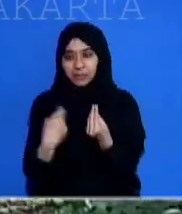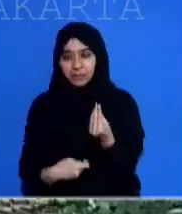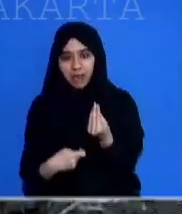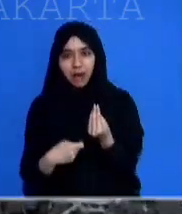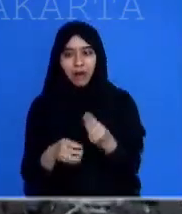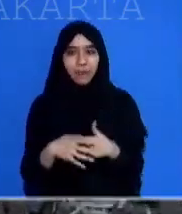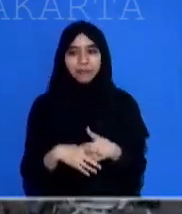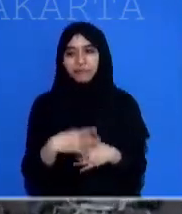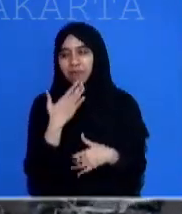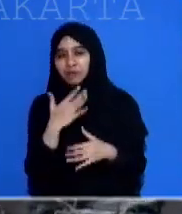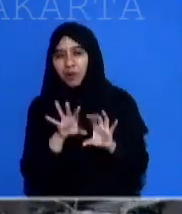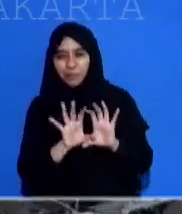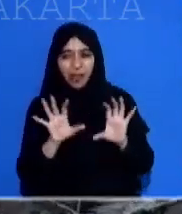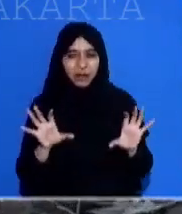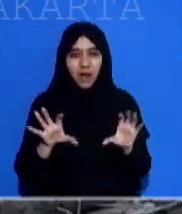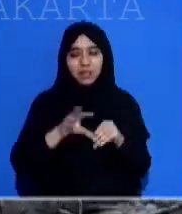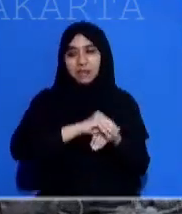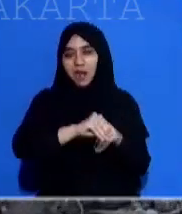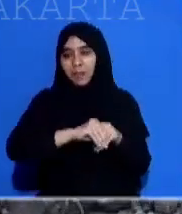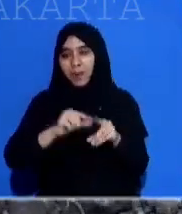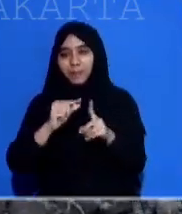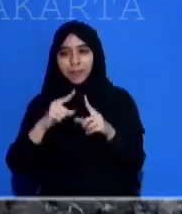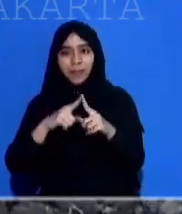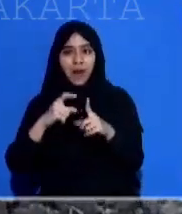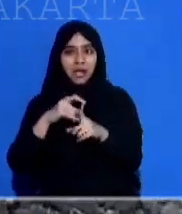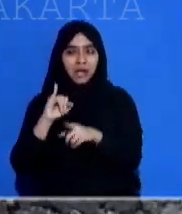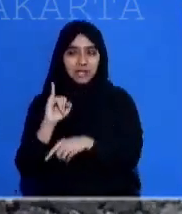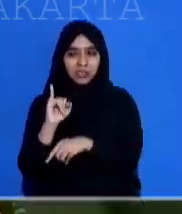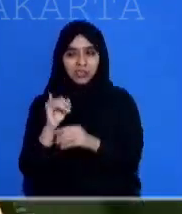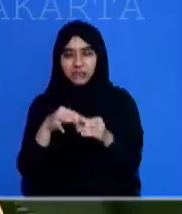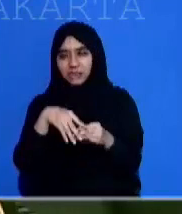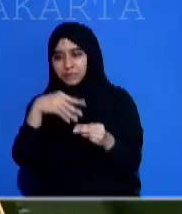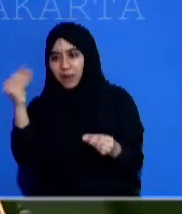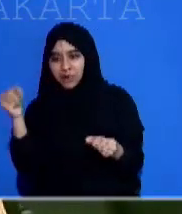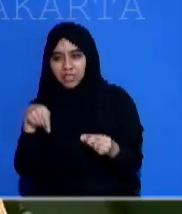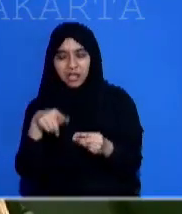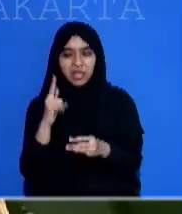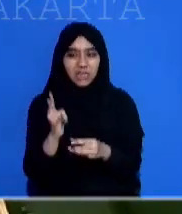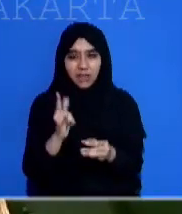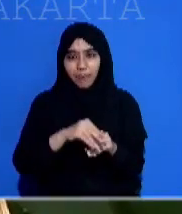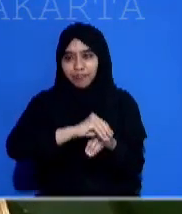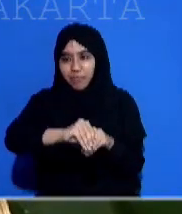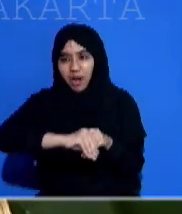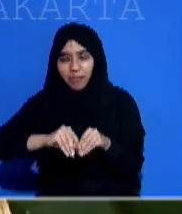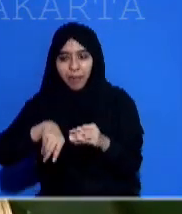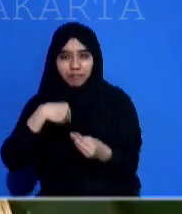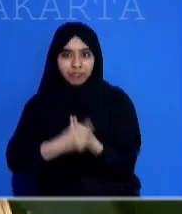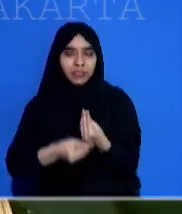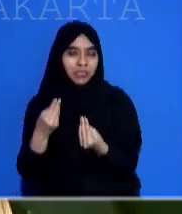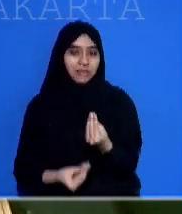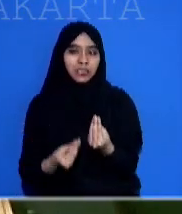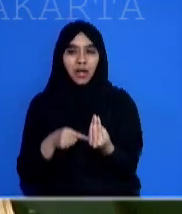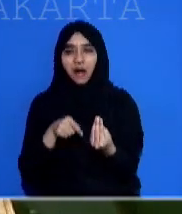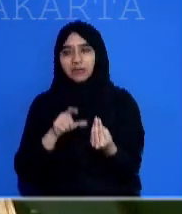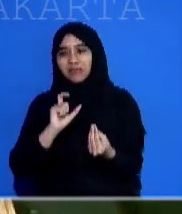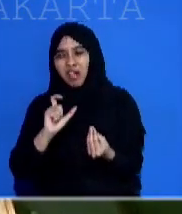tengenipun kathah ingkang nanem pantun, ananging piyambakipun tetep nindakaken budidaya tanaman pisang amargi pangrimatanipun ingkang gampil lan